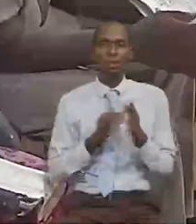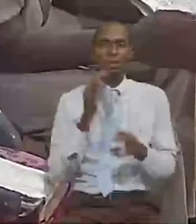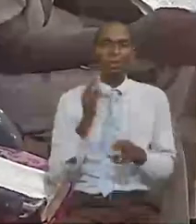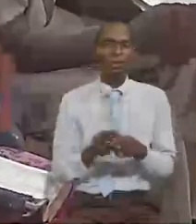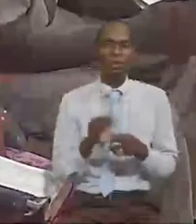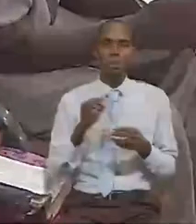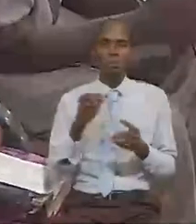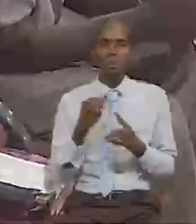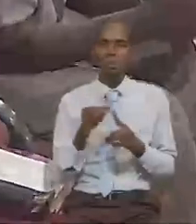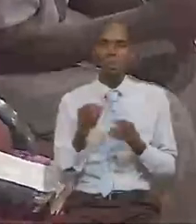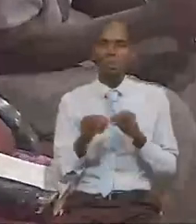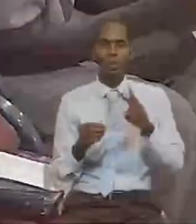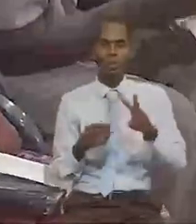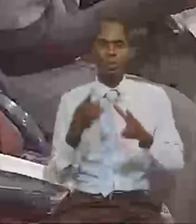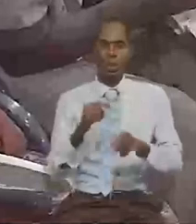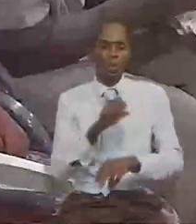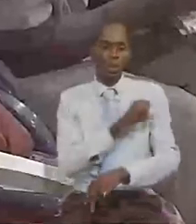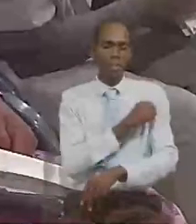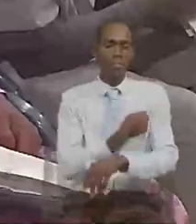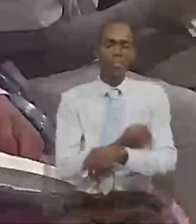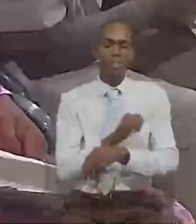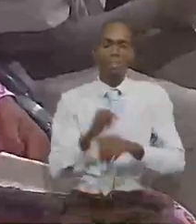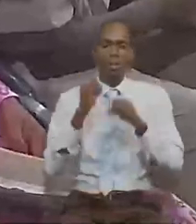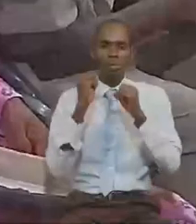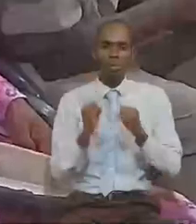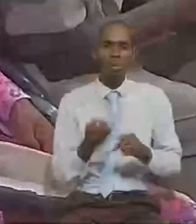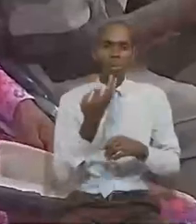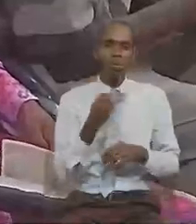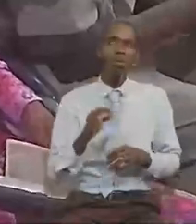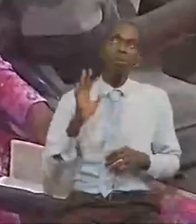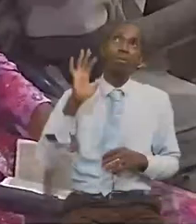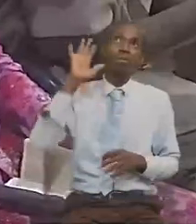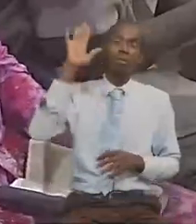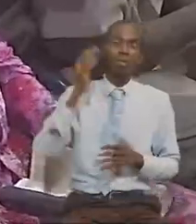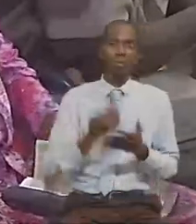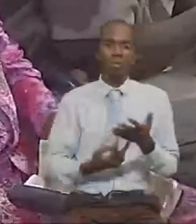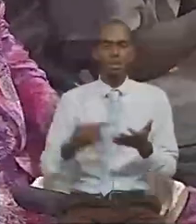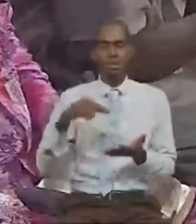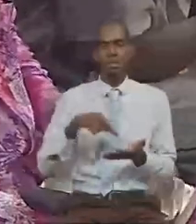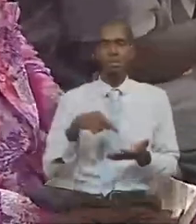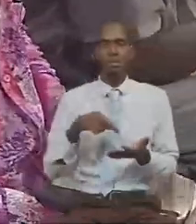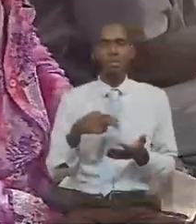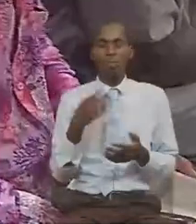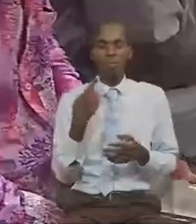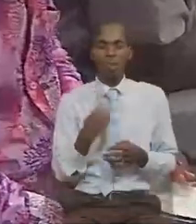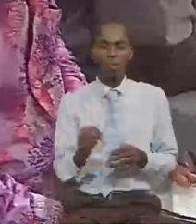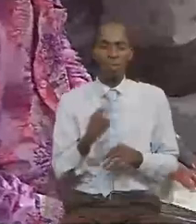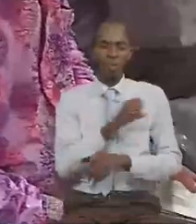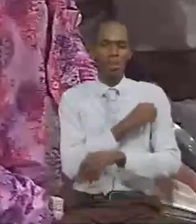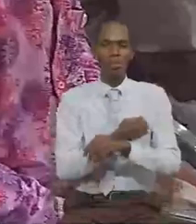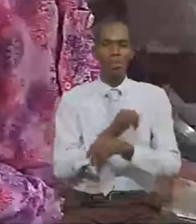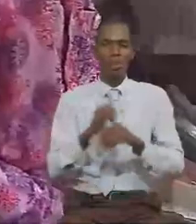maintenant, la puissance de fortification de sa résurrection. La puissance